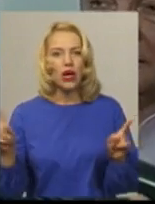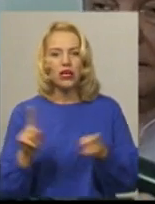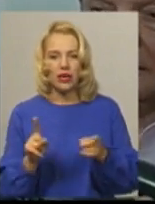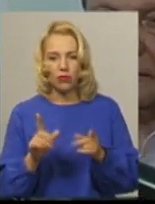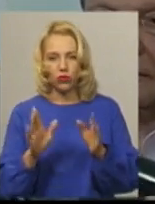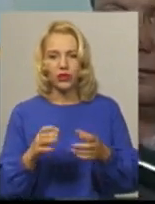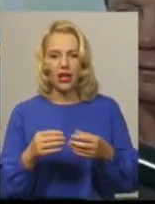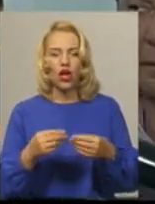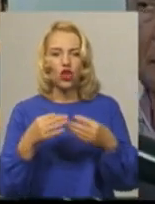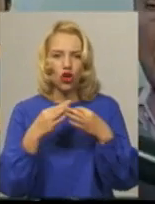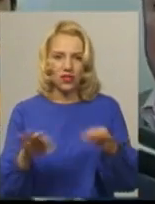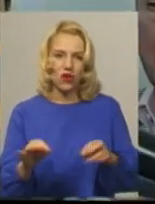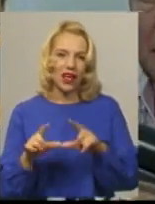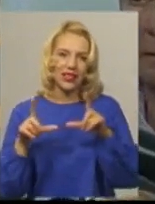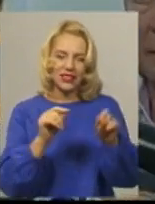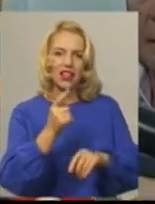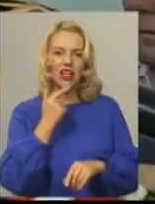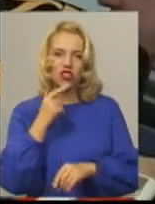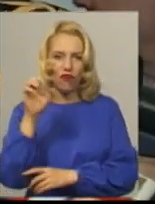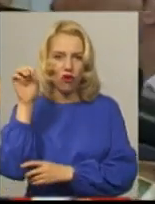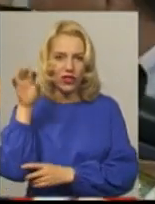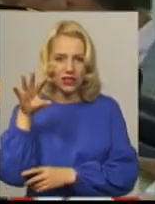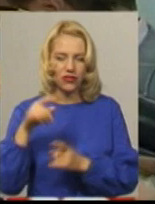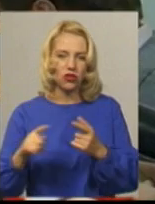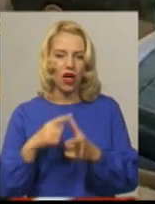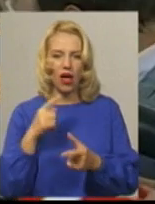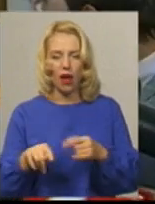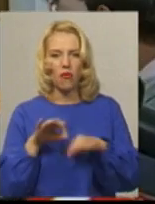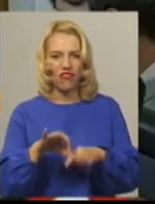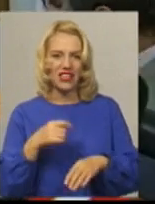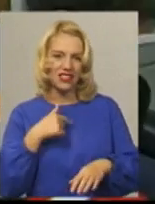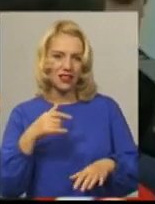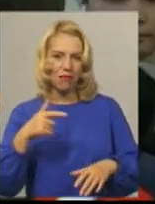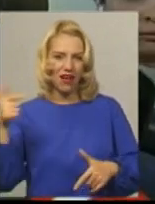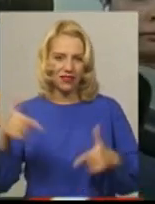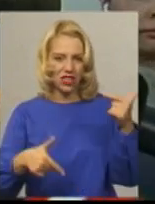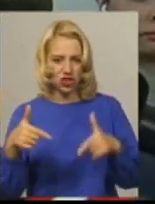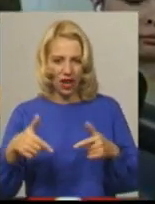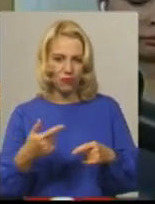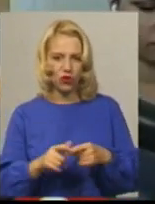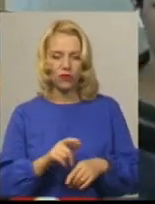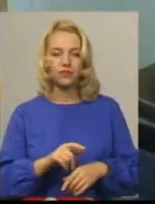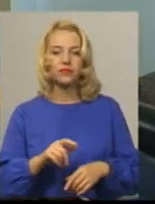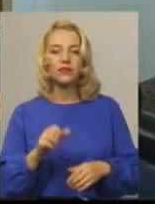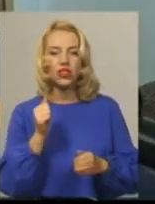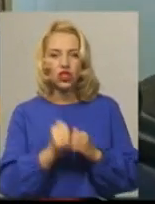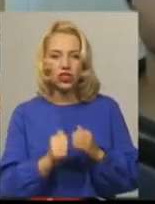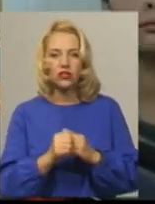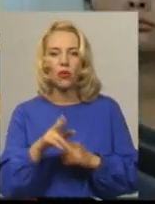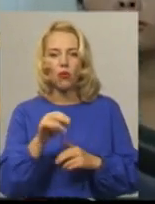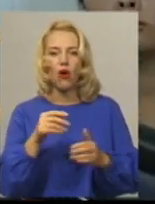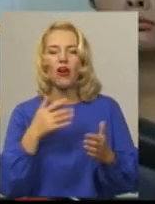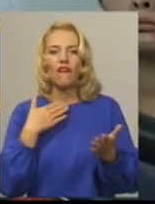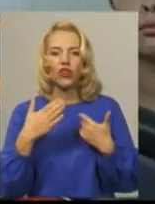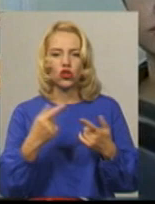їздити на червоне світло або вести себе дуже нечемно, дуже часто і дуже нечемно по відношенню до інших наших